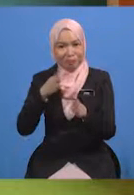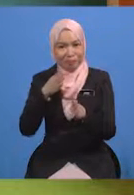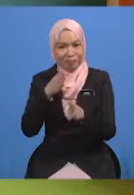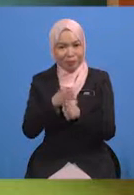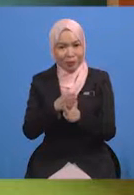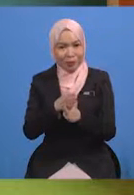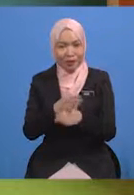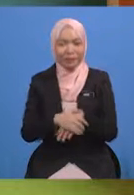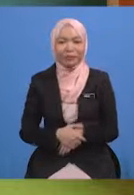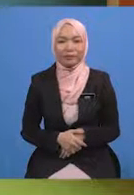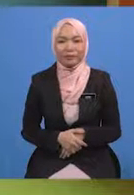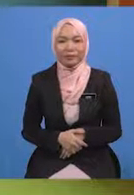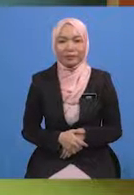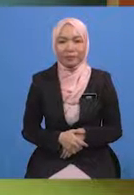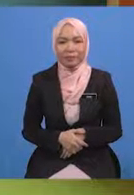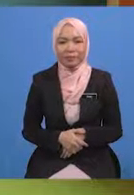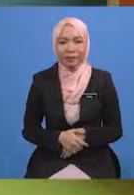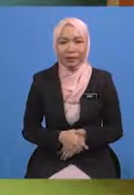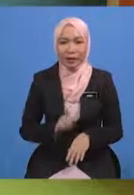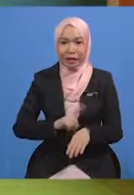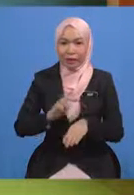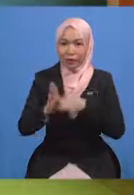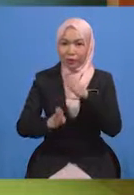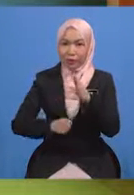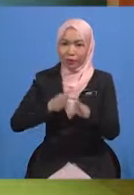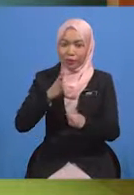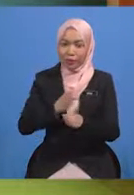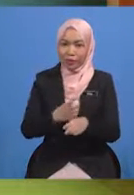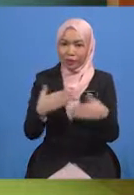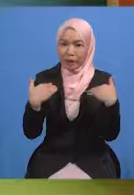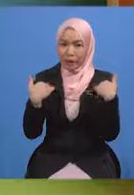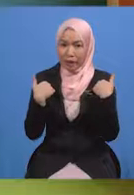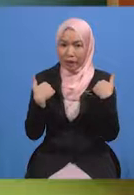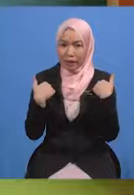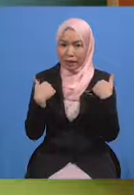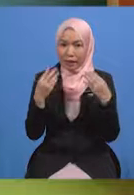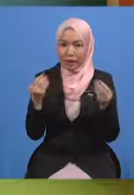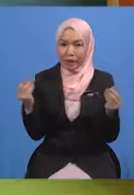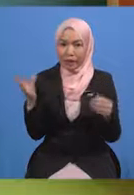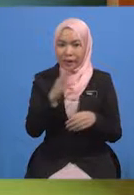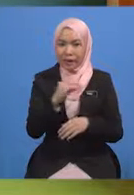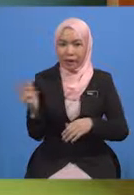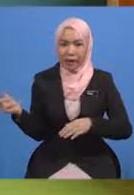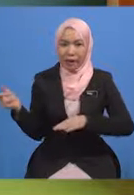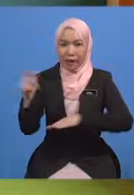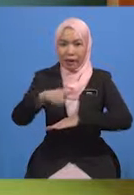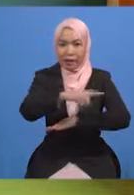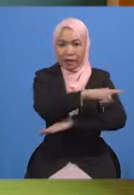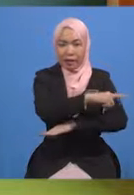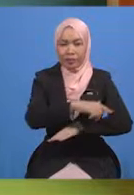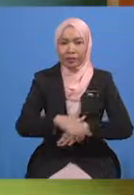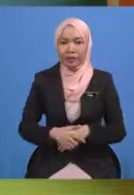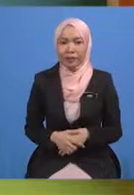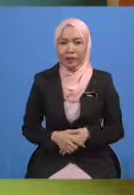sebagai bumi. Di bumi ada daratan dan lautan. Terdapat